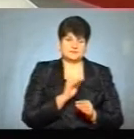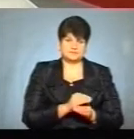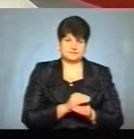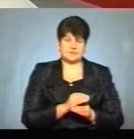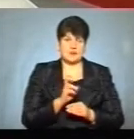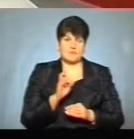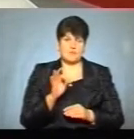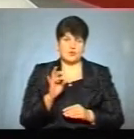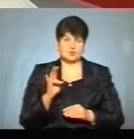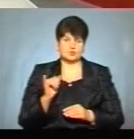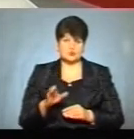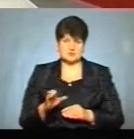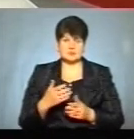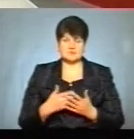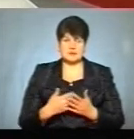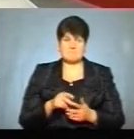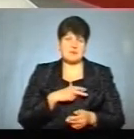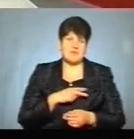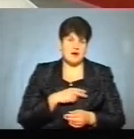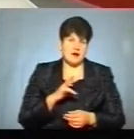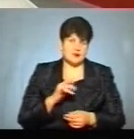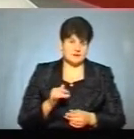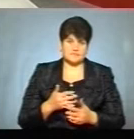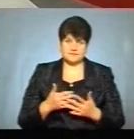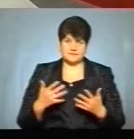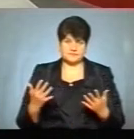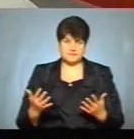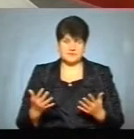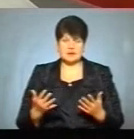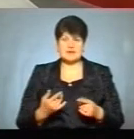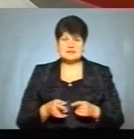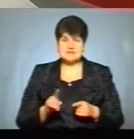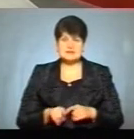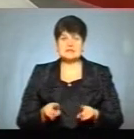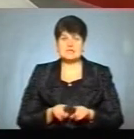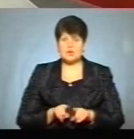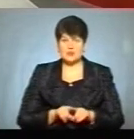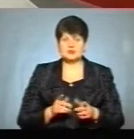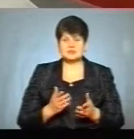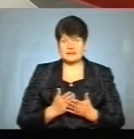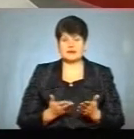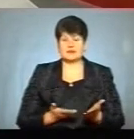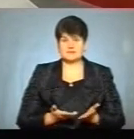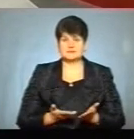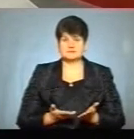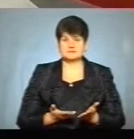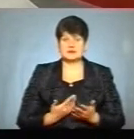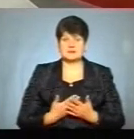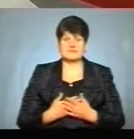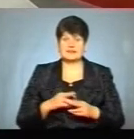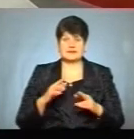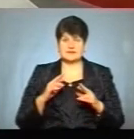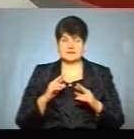бонусами різними, ну, там, якимись преміальними чи ще якимись засобами. Тобто це також є, ну, така, мабуть,